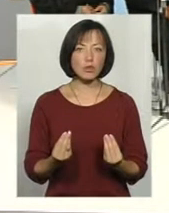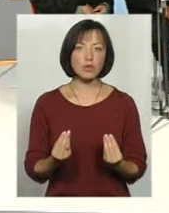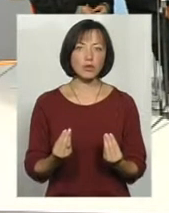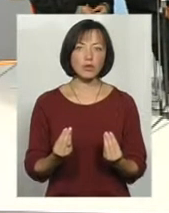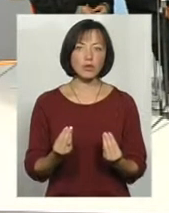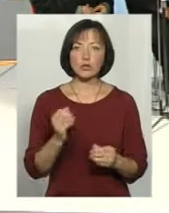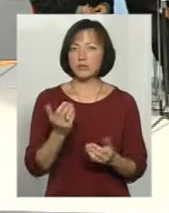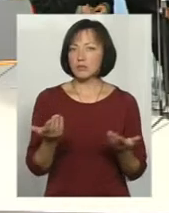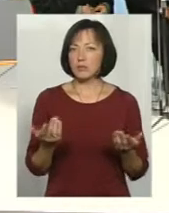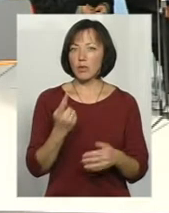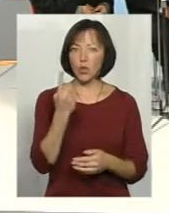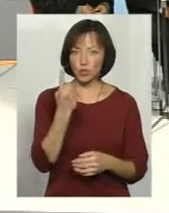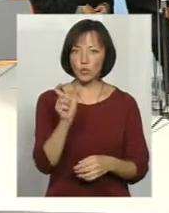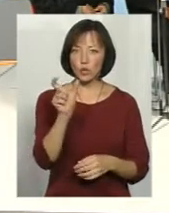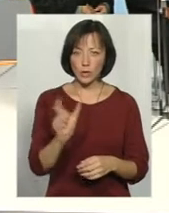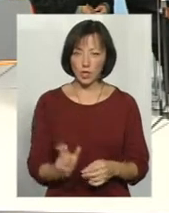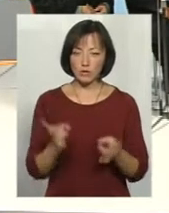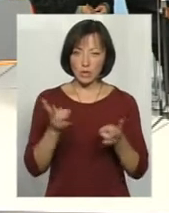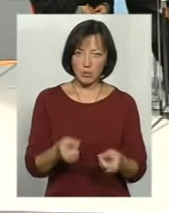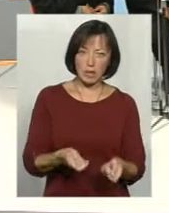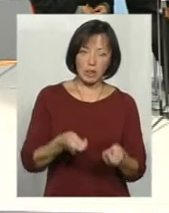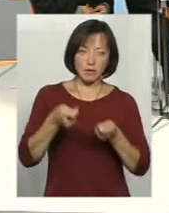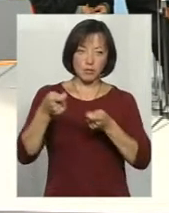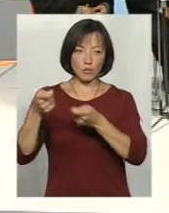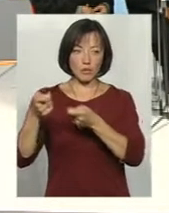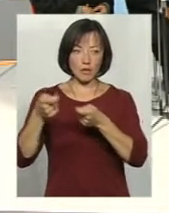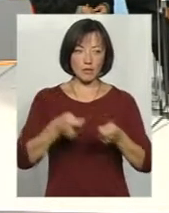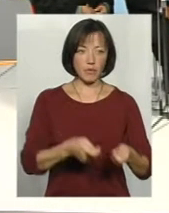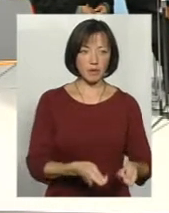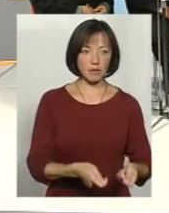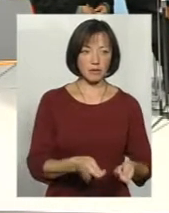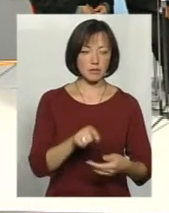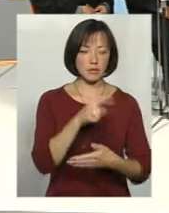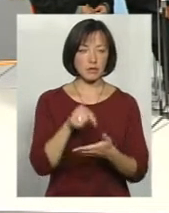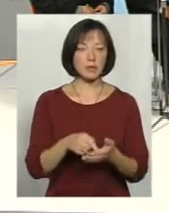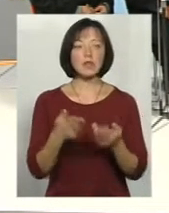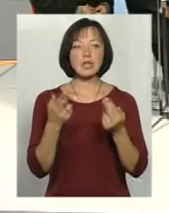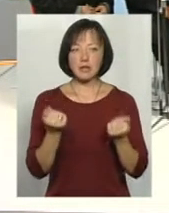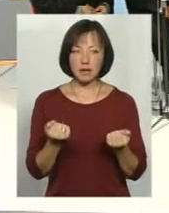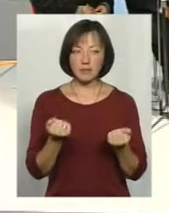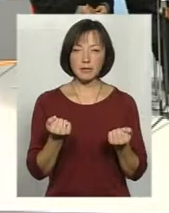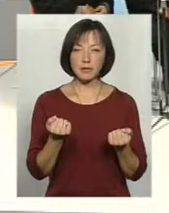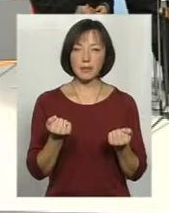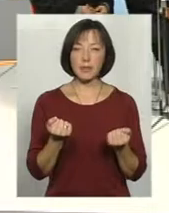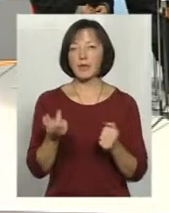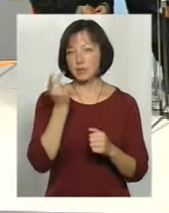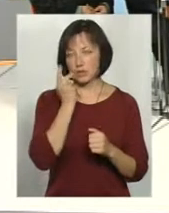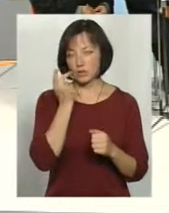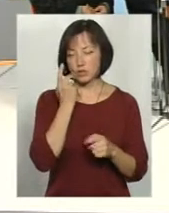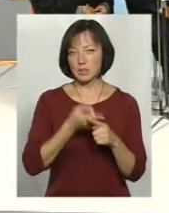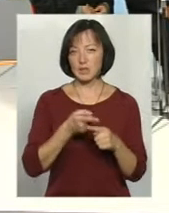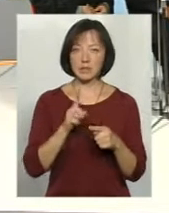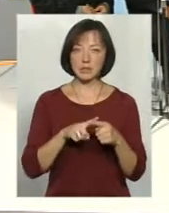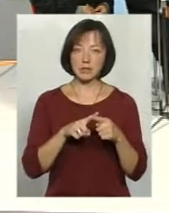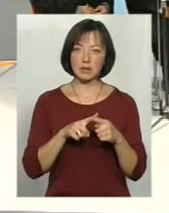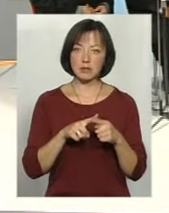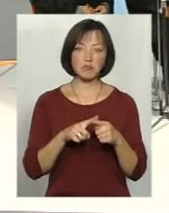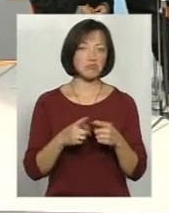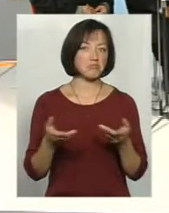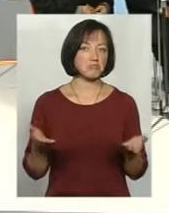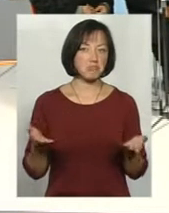розумію, щонайменше одну людину треба транспортувати вверх або вниз. Так. Зазвичай це... Зазвичай, так. Да. Це,